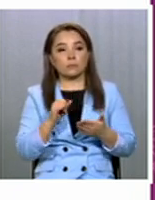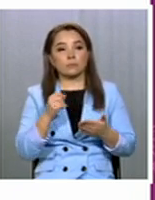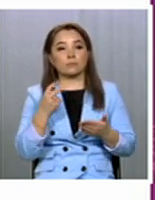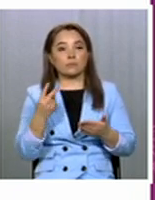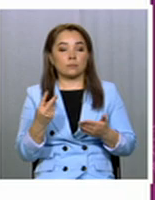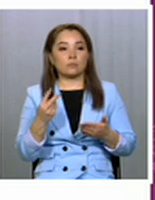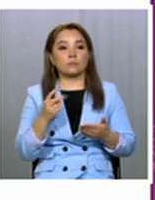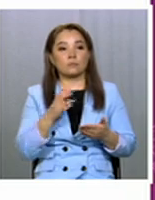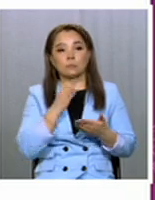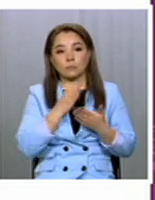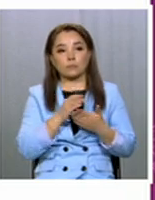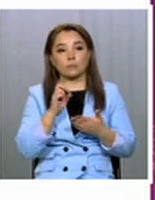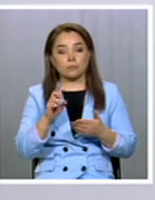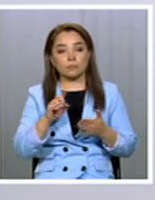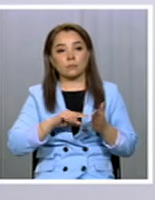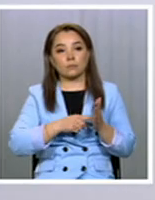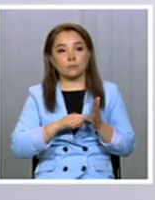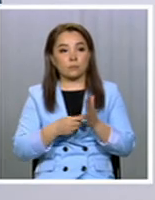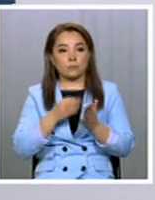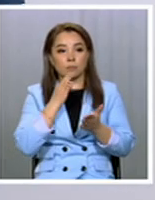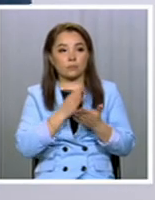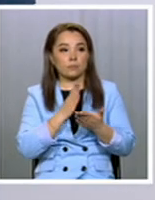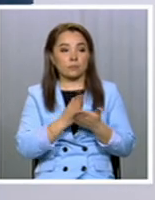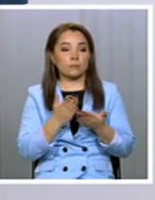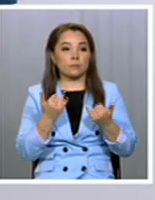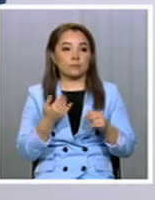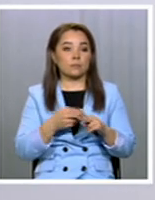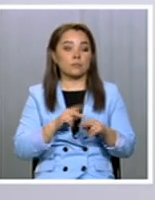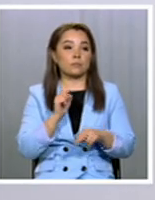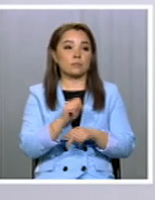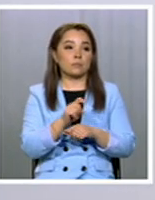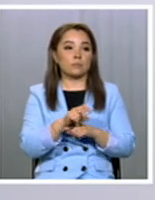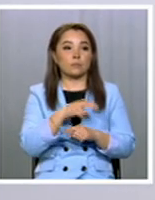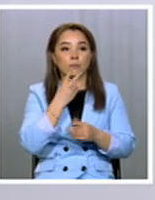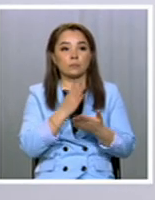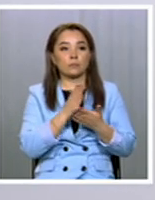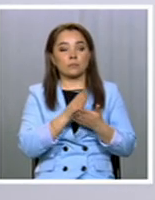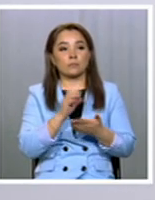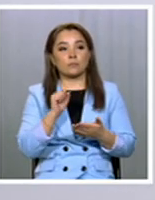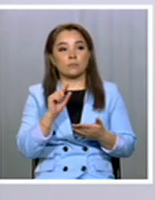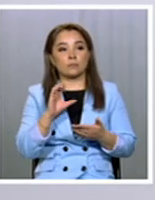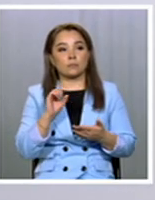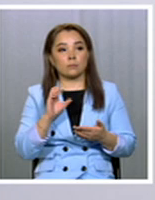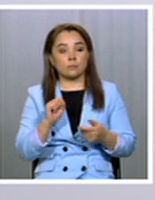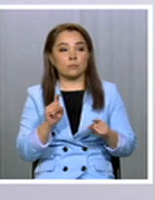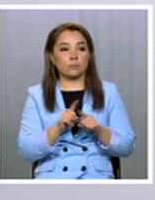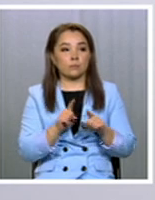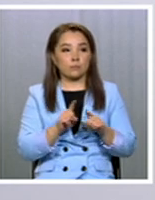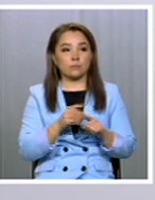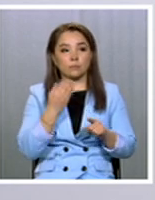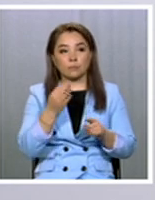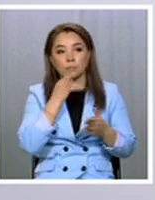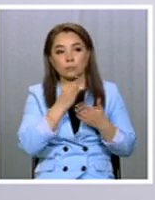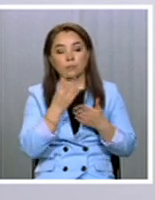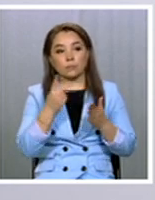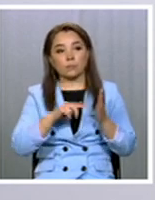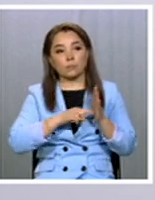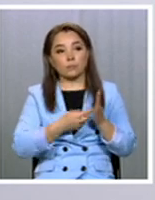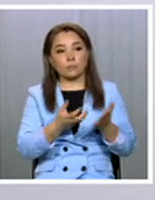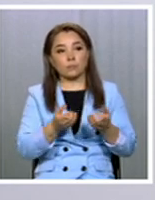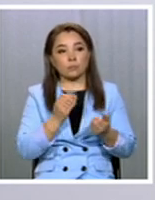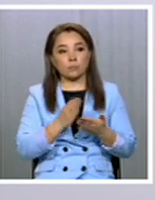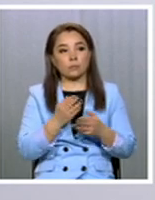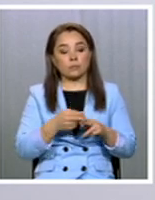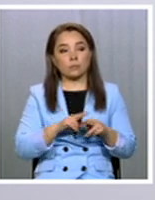Б нүктесінің координаттары. Енді тапсырмалар орындайық. Абсцисса осіне параллель түзудің бойынан екі нүкте алынған.